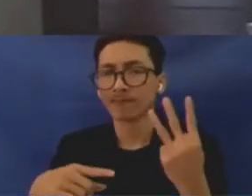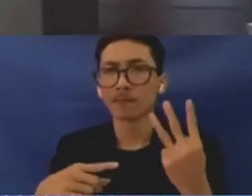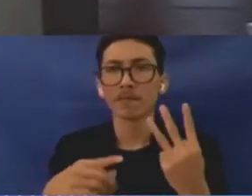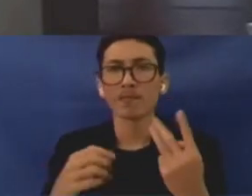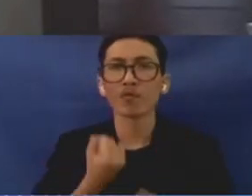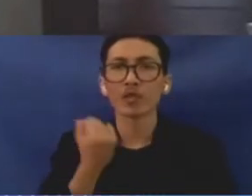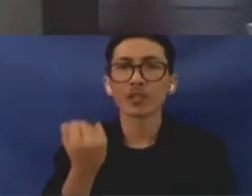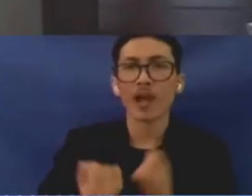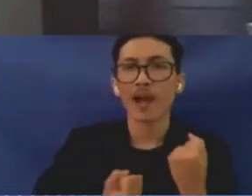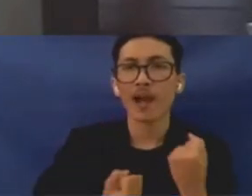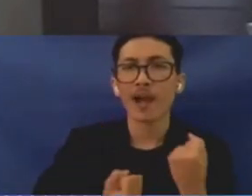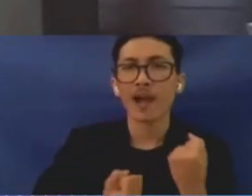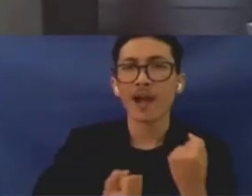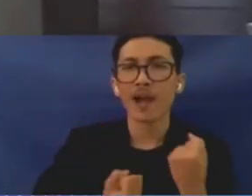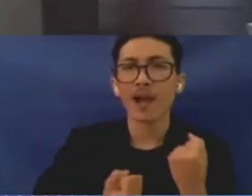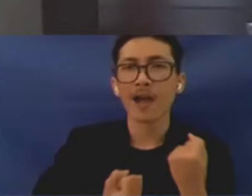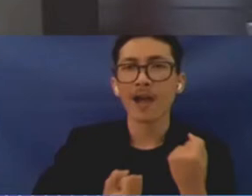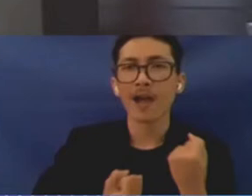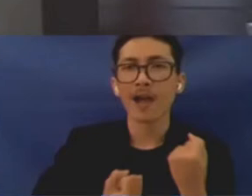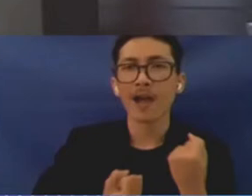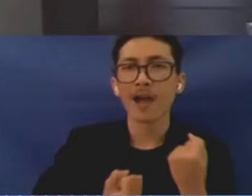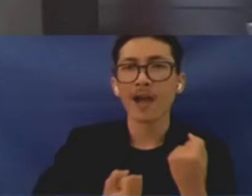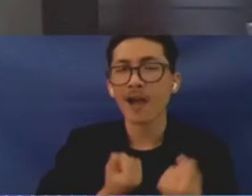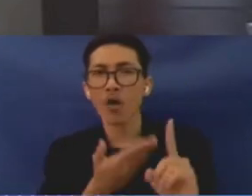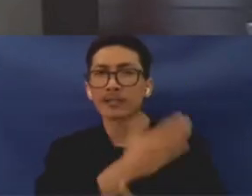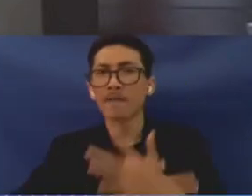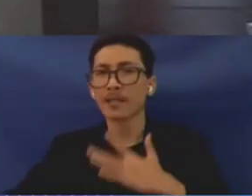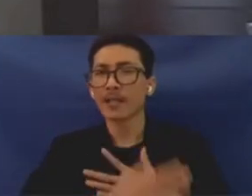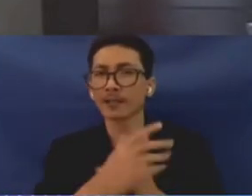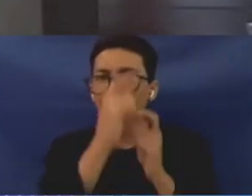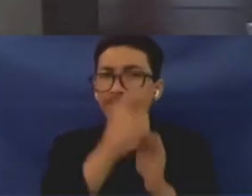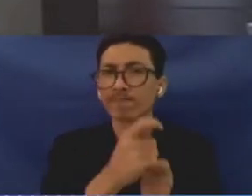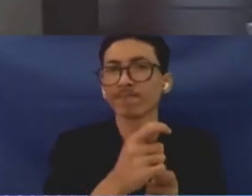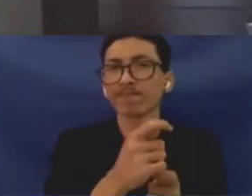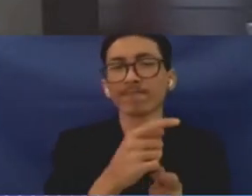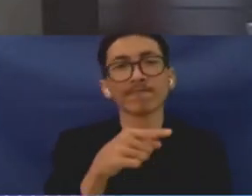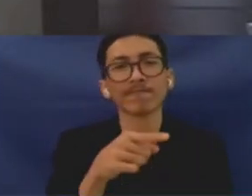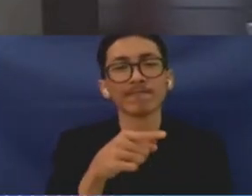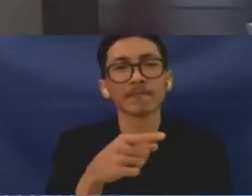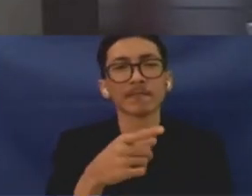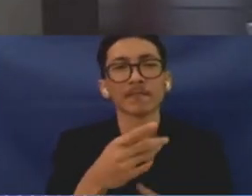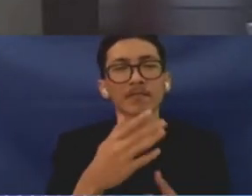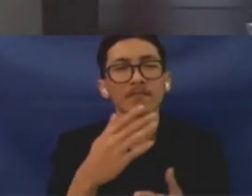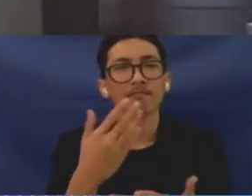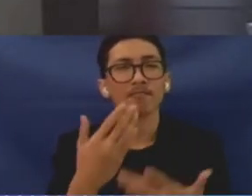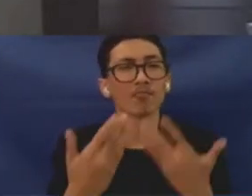disabilitas, hambatan ini bisa terkikis dan di masa depan akan hancur.